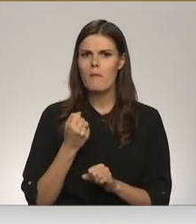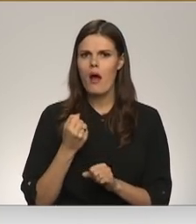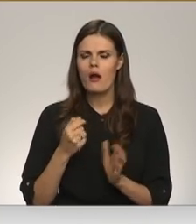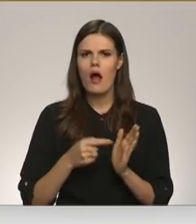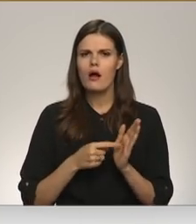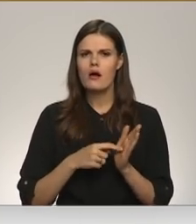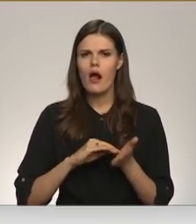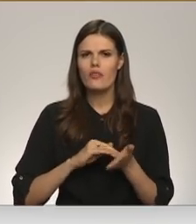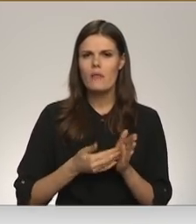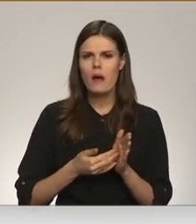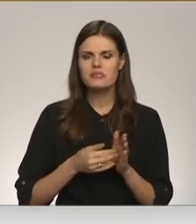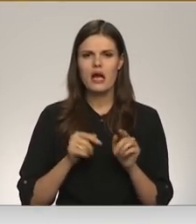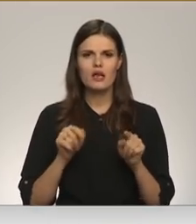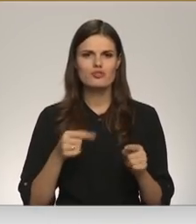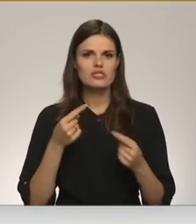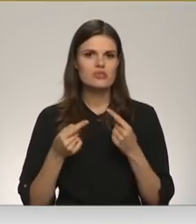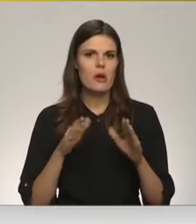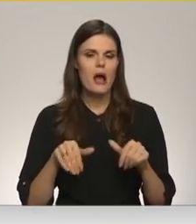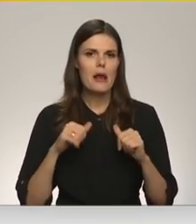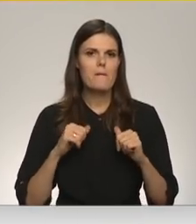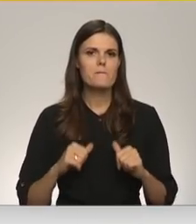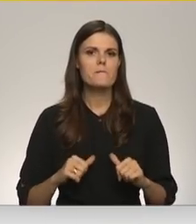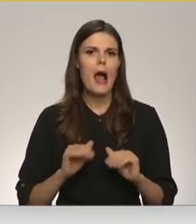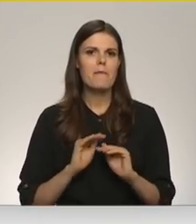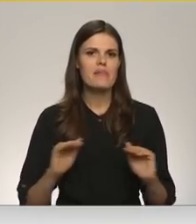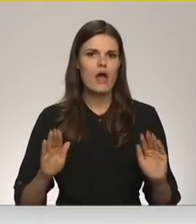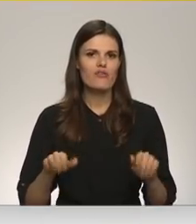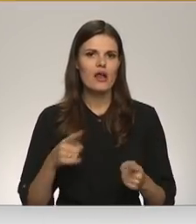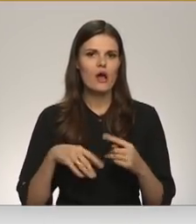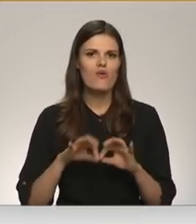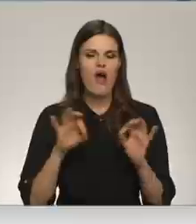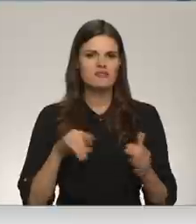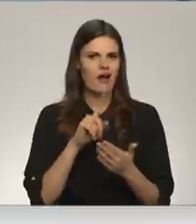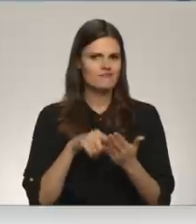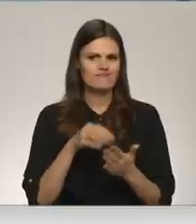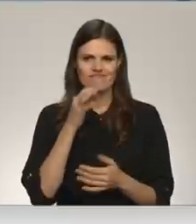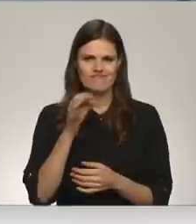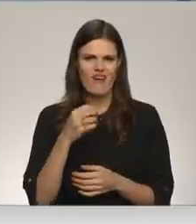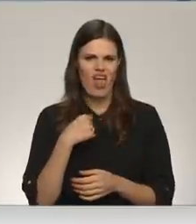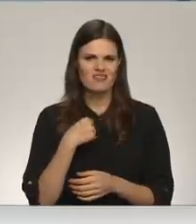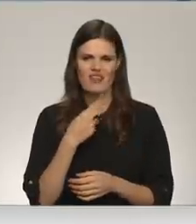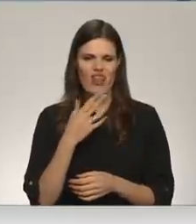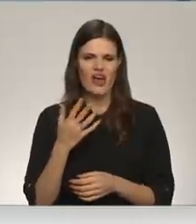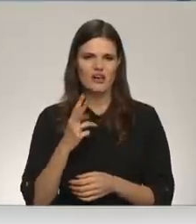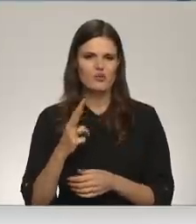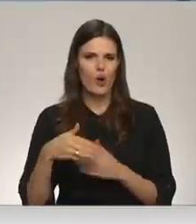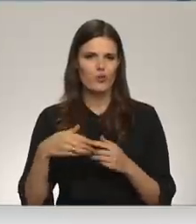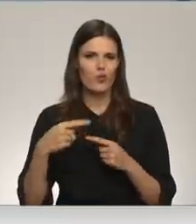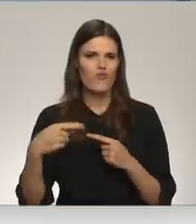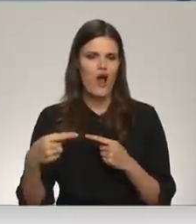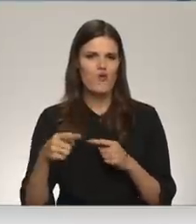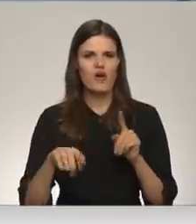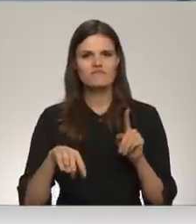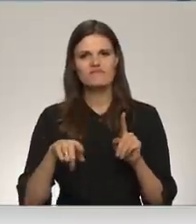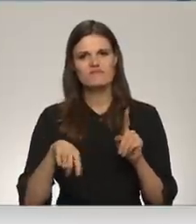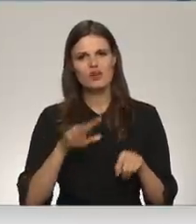kādiem apstākļiem šīs sarunas par pamieru varētu atsākties? Es neredzu, ka tuvāko stundu pāris dienu